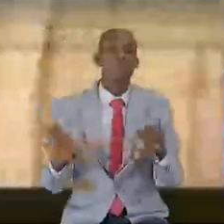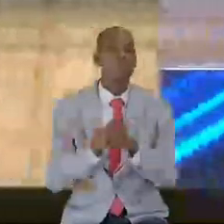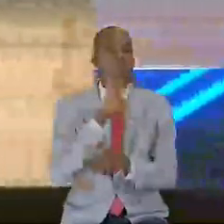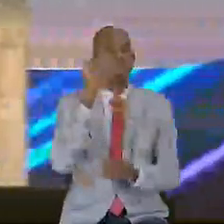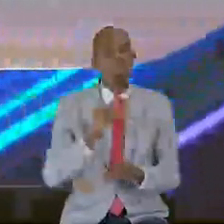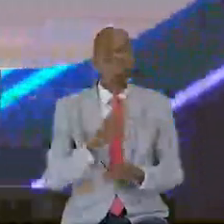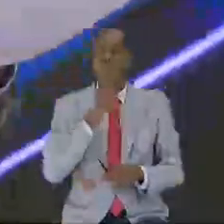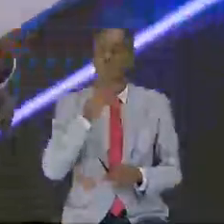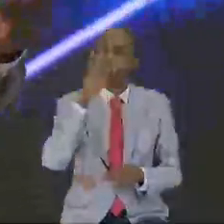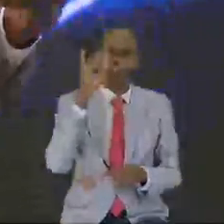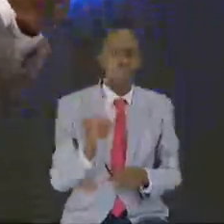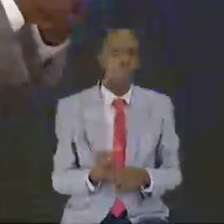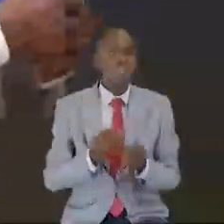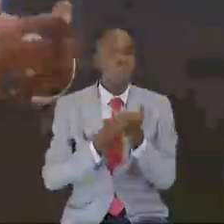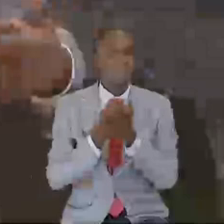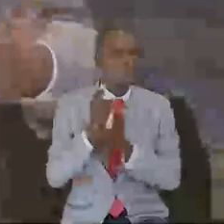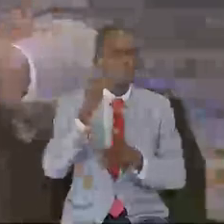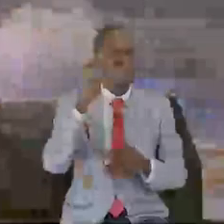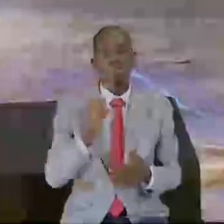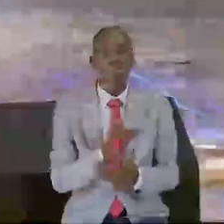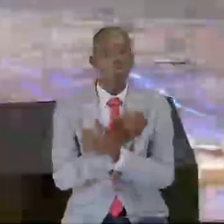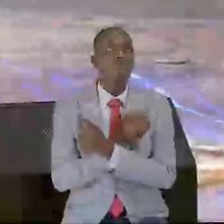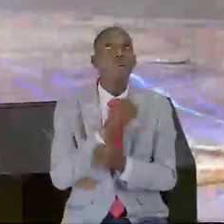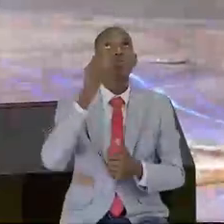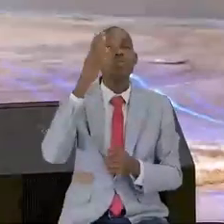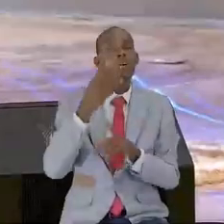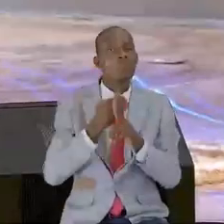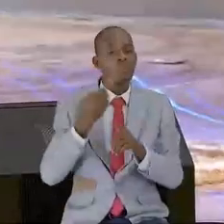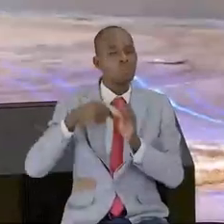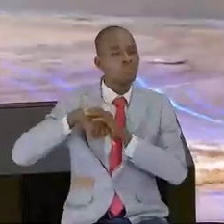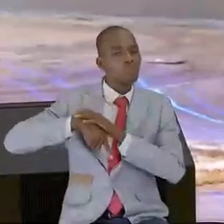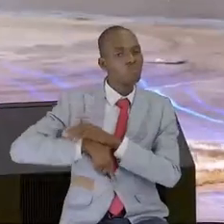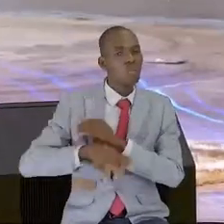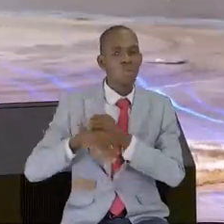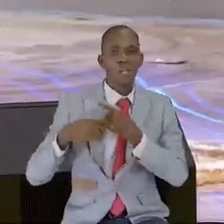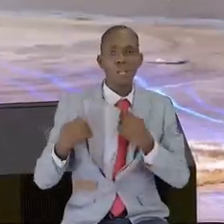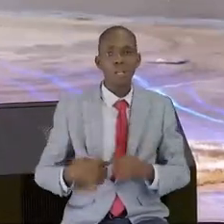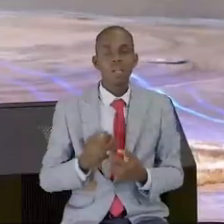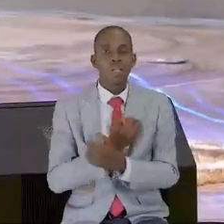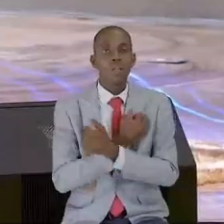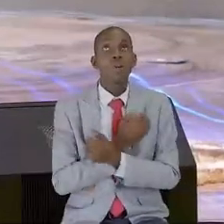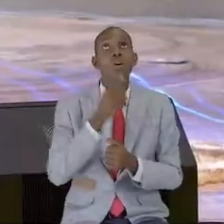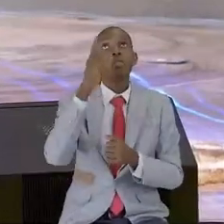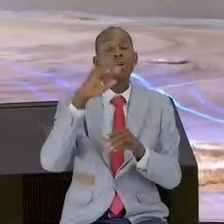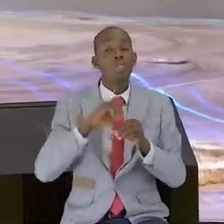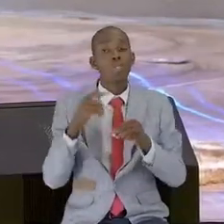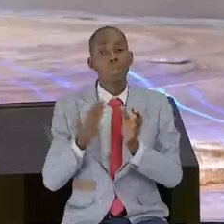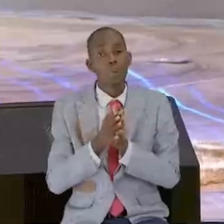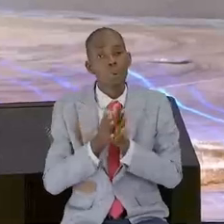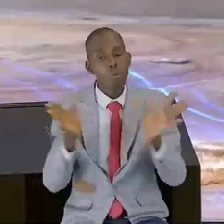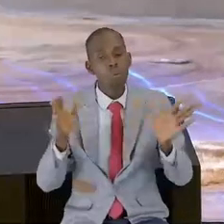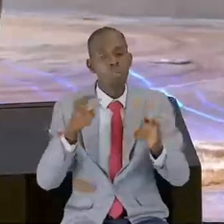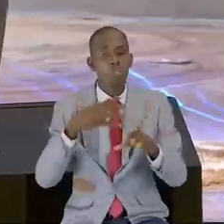l'aimer honnêtement. Vous allez l'aimer du plus profond de votre cœur. Vous allez l'aimer en public, vous allez l'aimer en